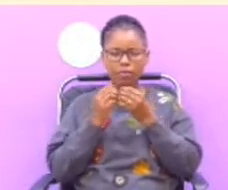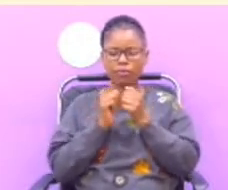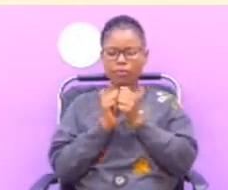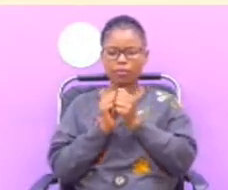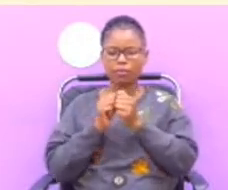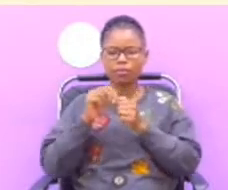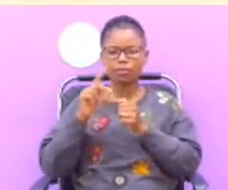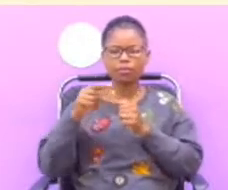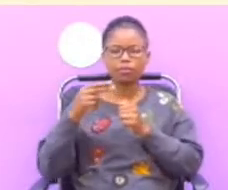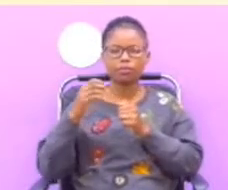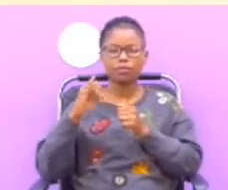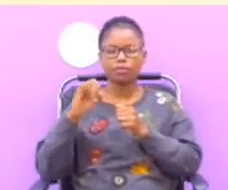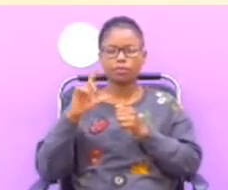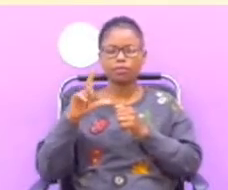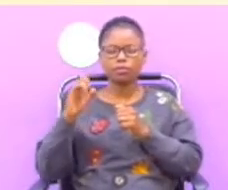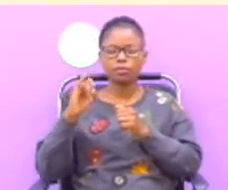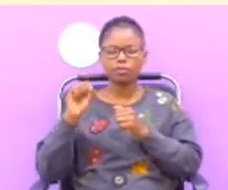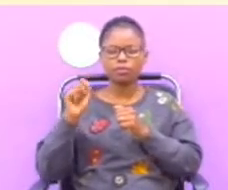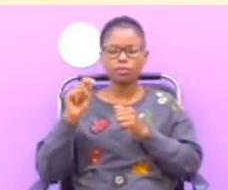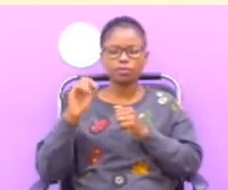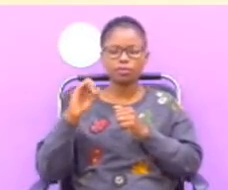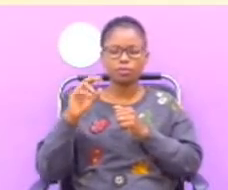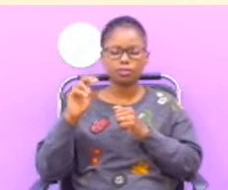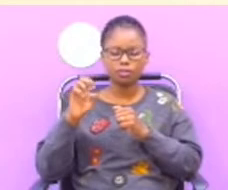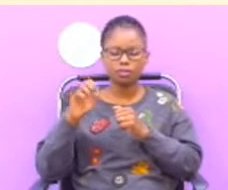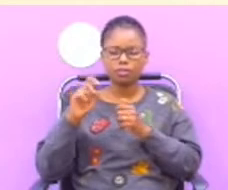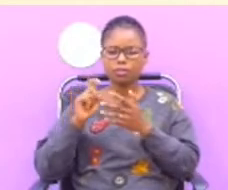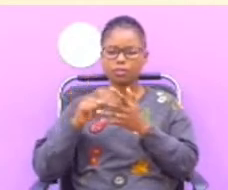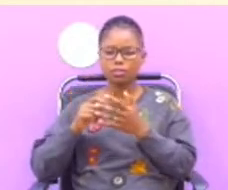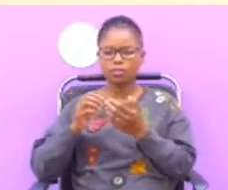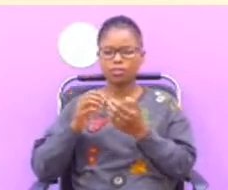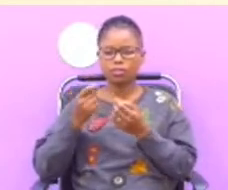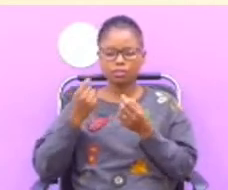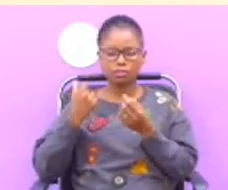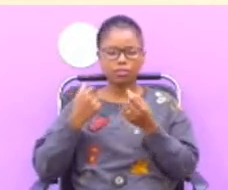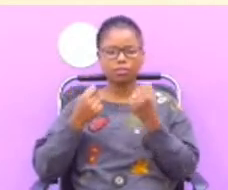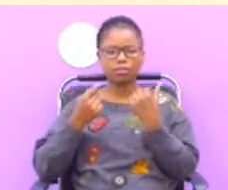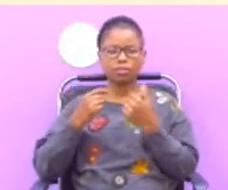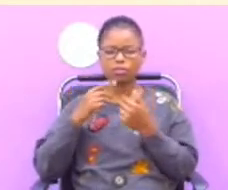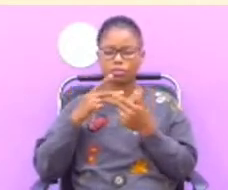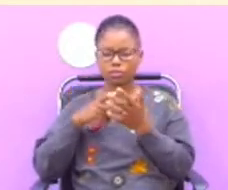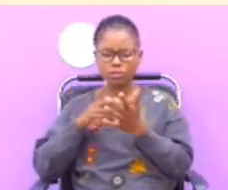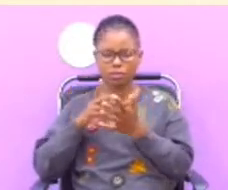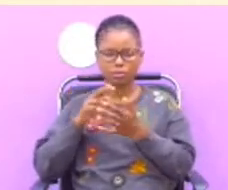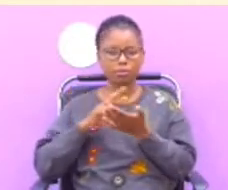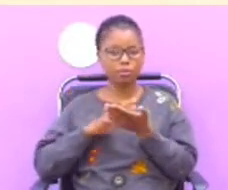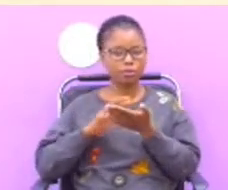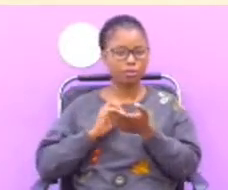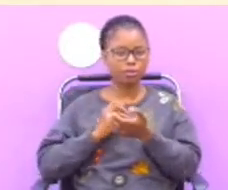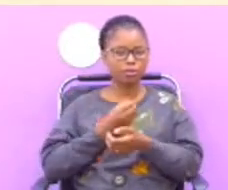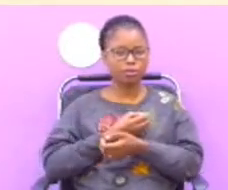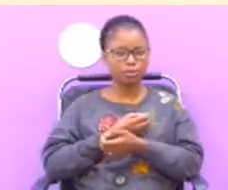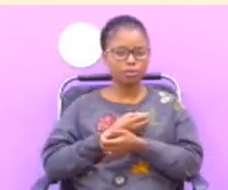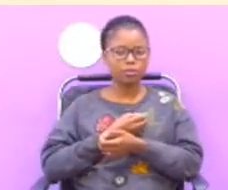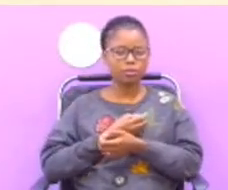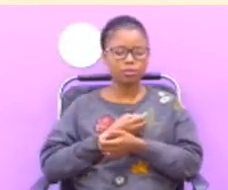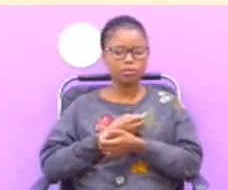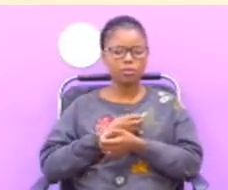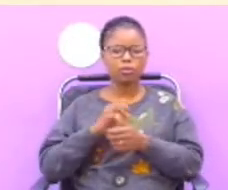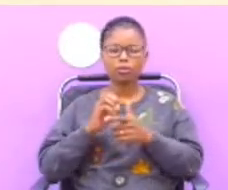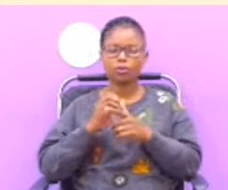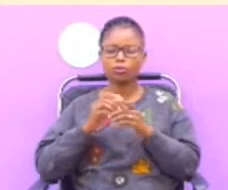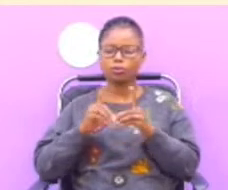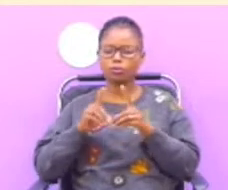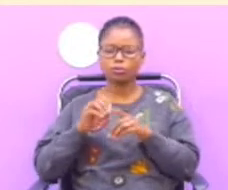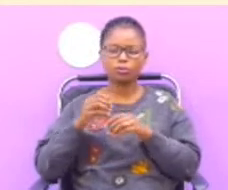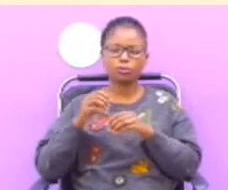Tũtigũthiĩ gũthĩĩra Afilisti ngano nĩgetha tũrĩe na tũnyue. Na tũmakenie atĩ nĩgetha matũrĩhĩre nyũmba. Maturutĩre, matwĩkĩre maũndũ